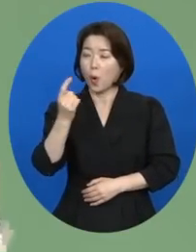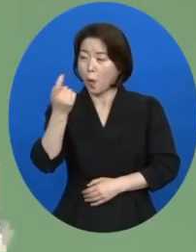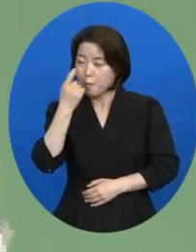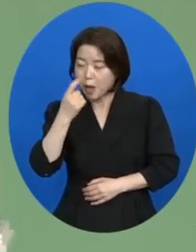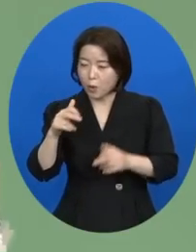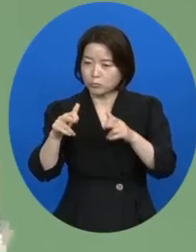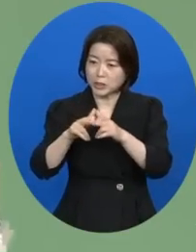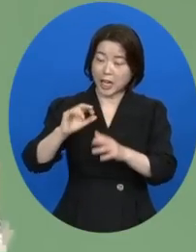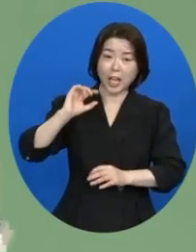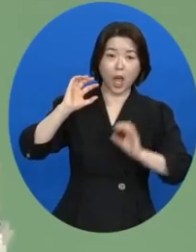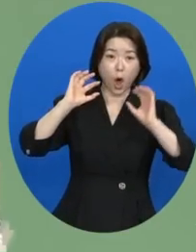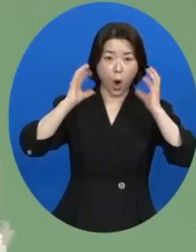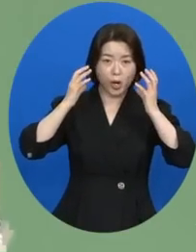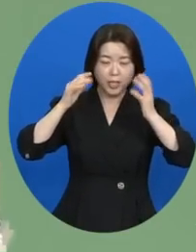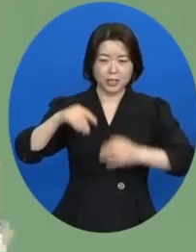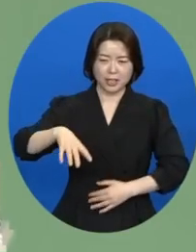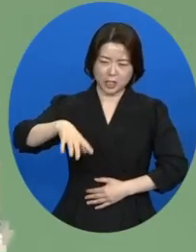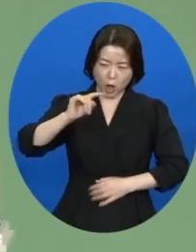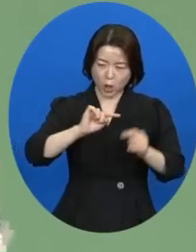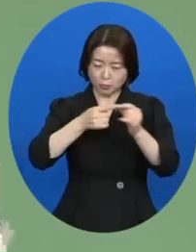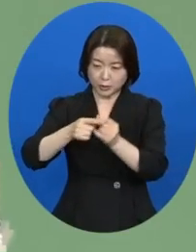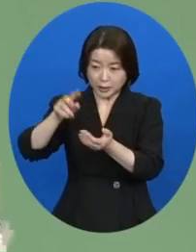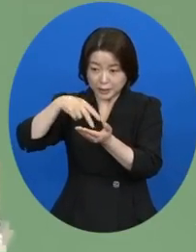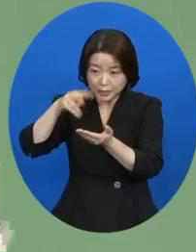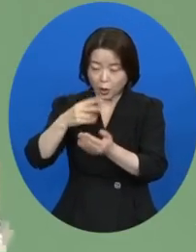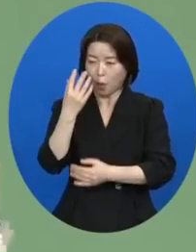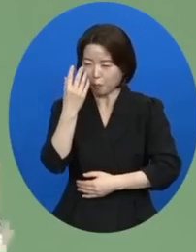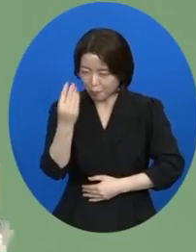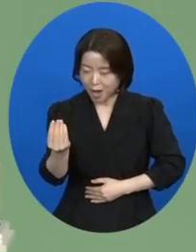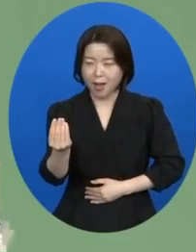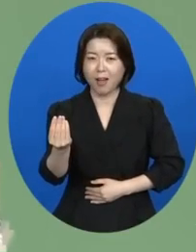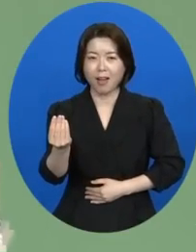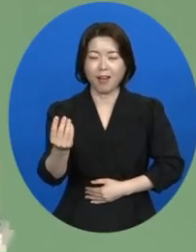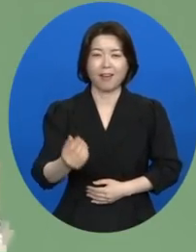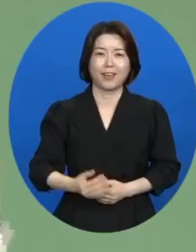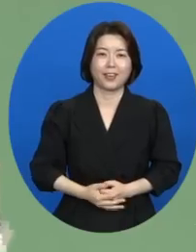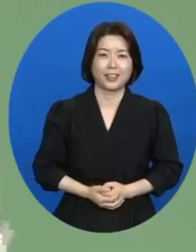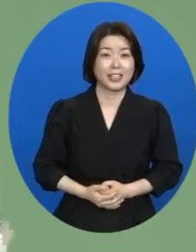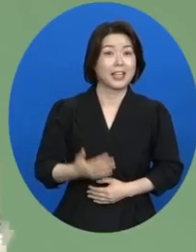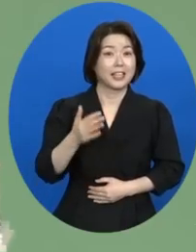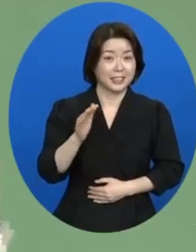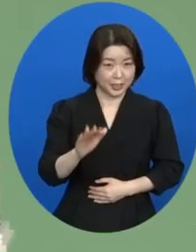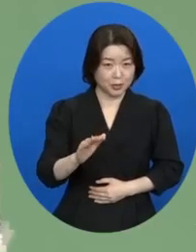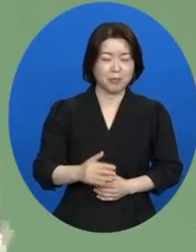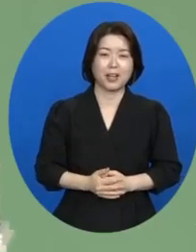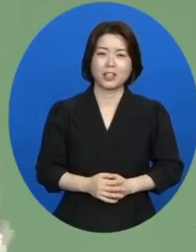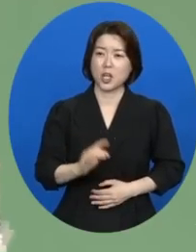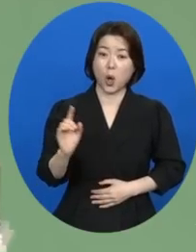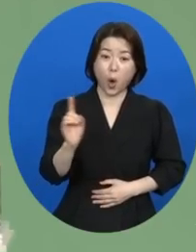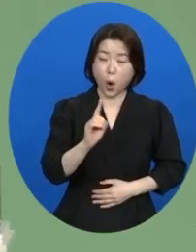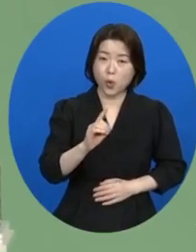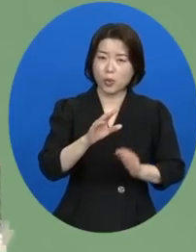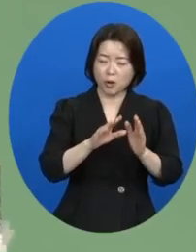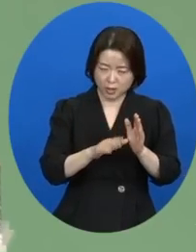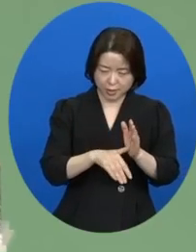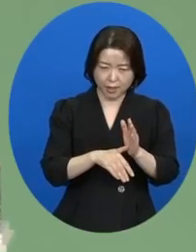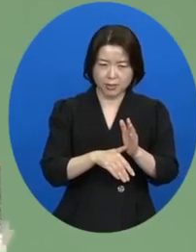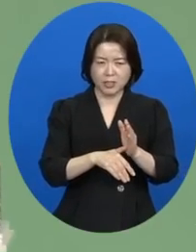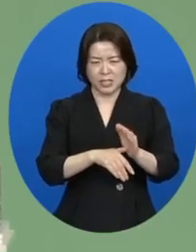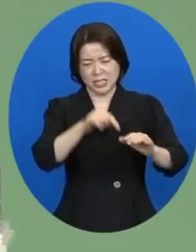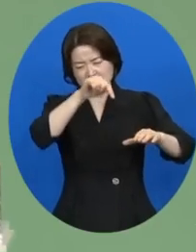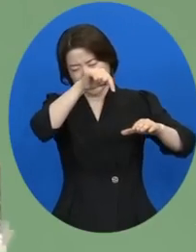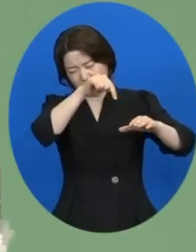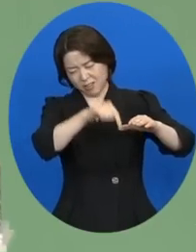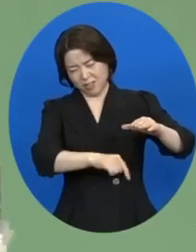글을 처음으로 읽은 것을 목격하게 하셨습니다. 하지만 어떤 데는 깊은